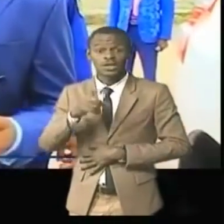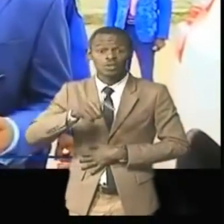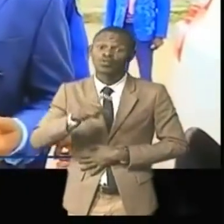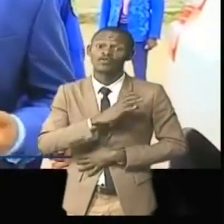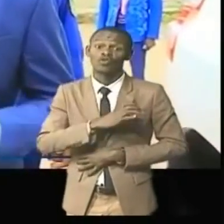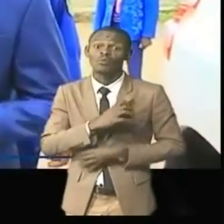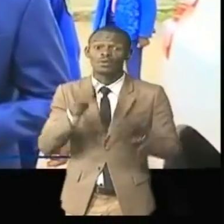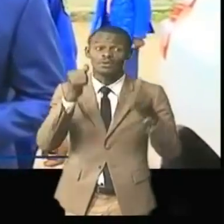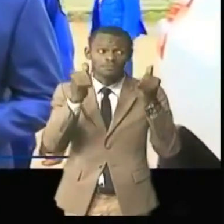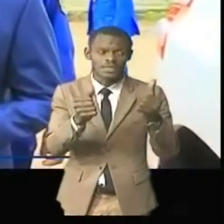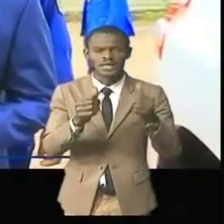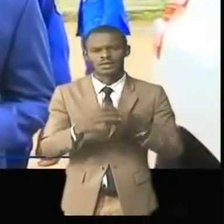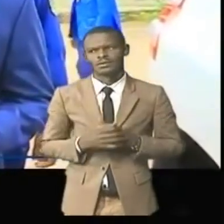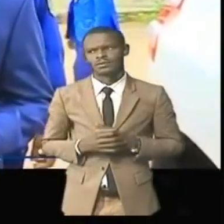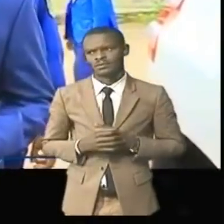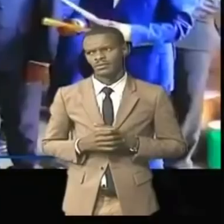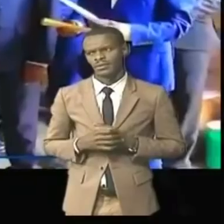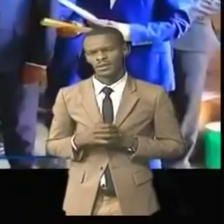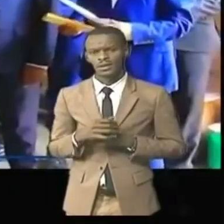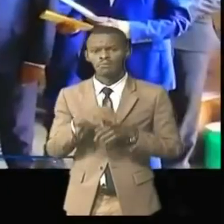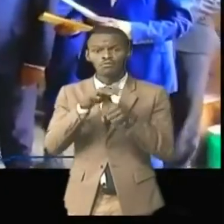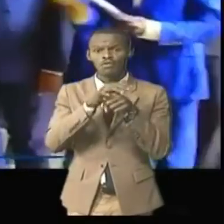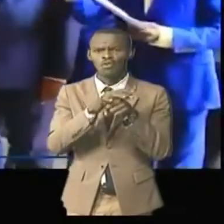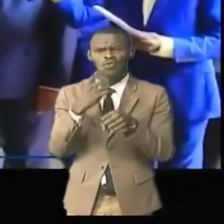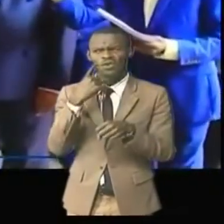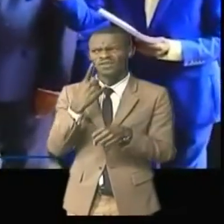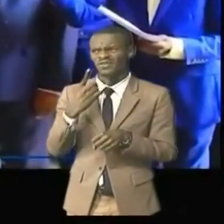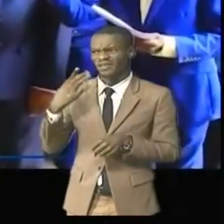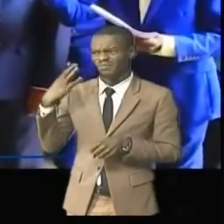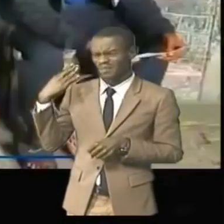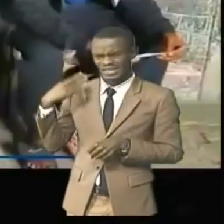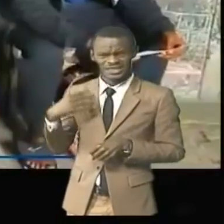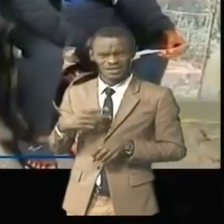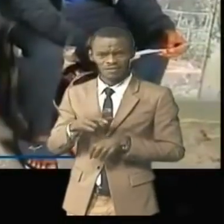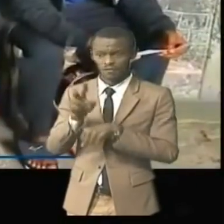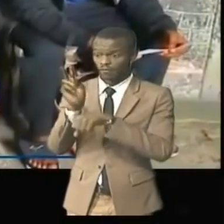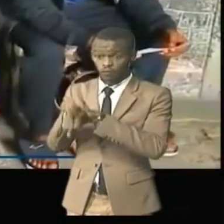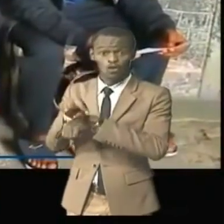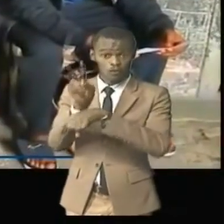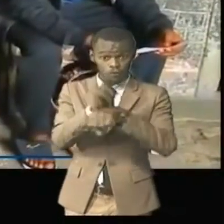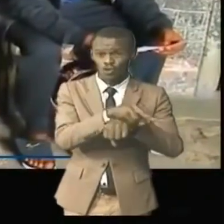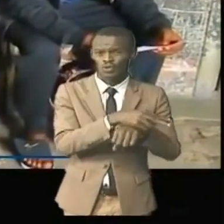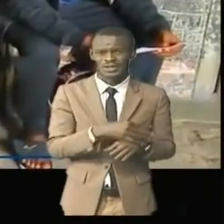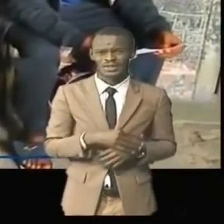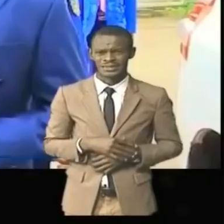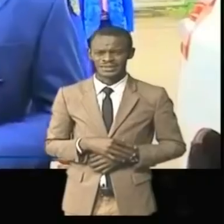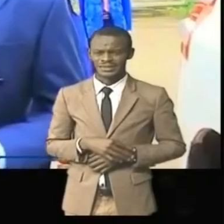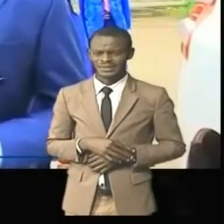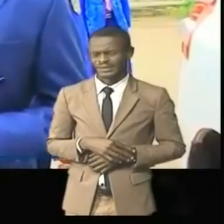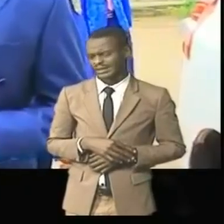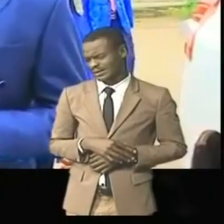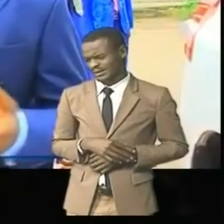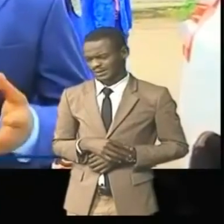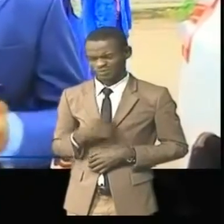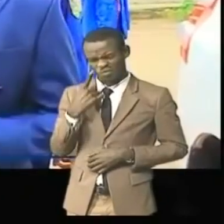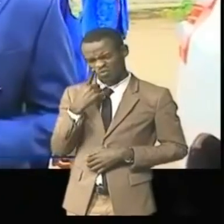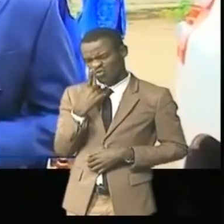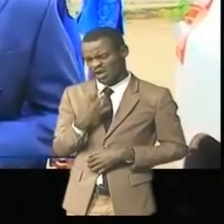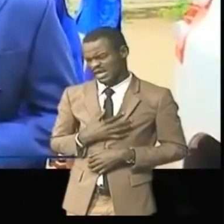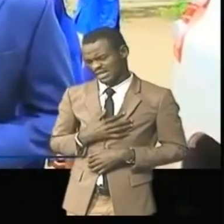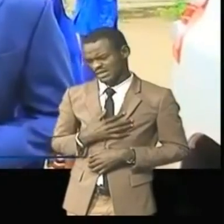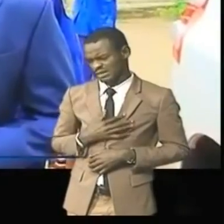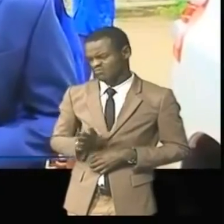bénins, il y a eu un seul cas de viol qui est rentré, parce que pour le viol, on ne peut pas être gracié. Mais pour ceux qui ont fait